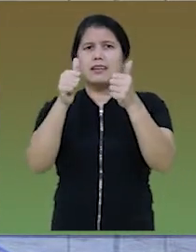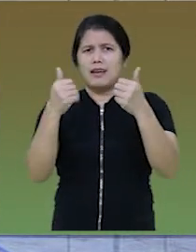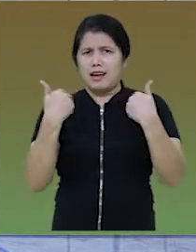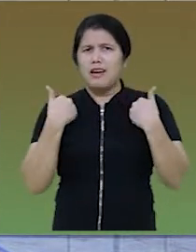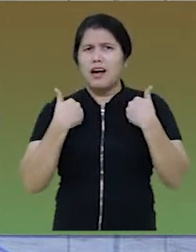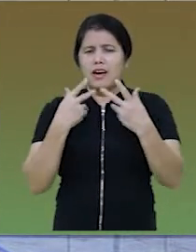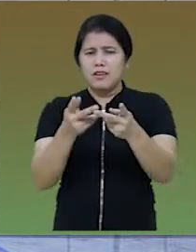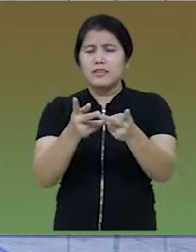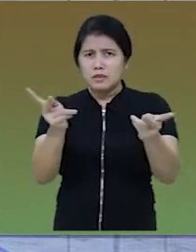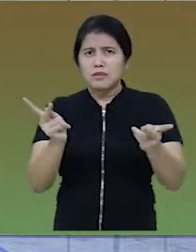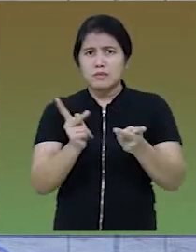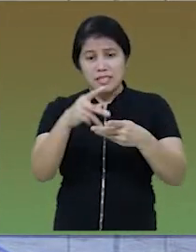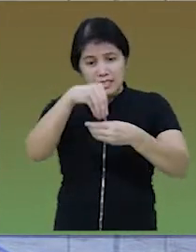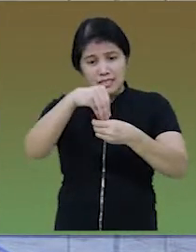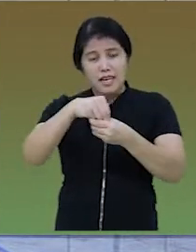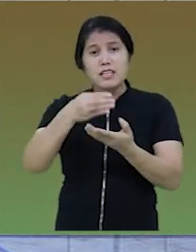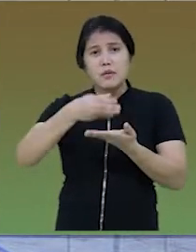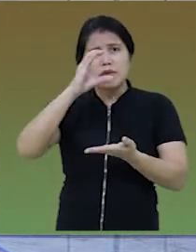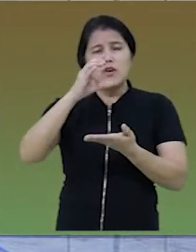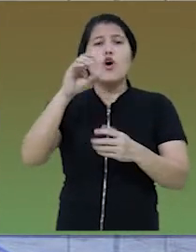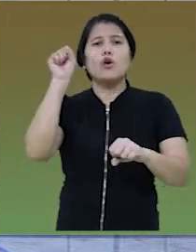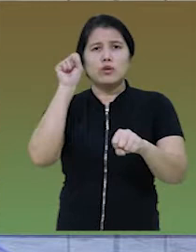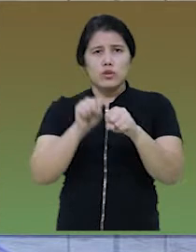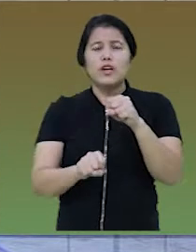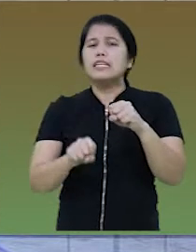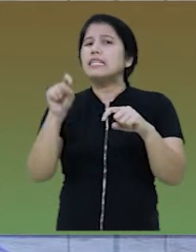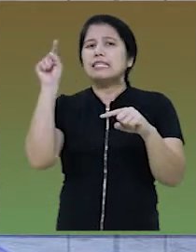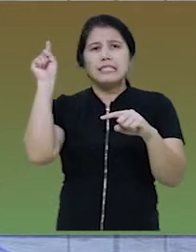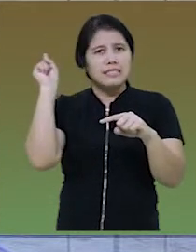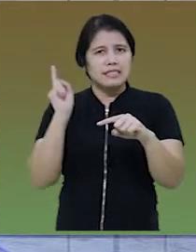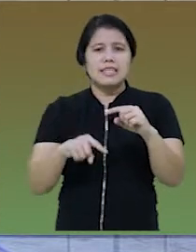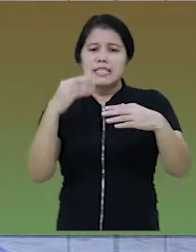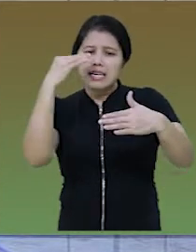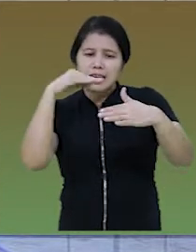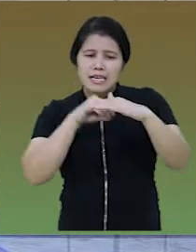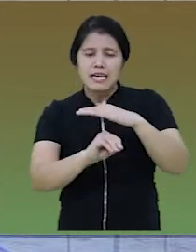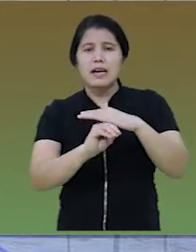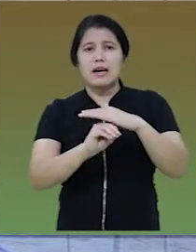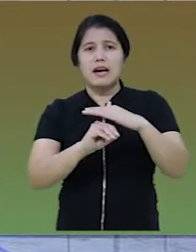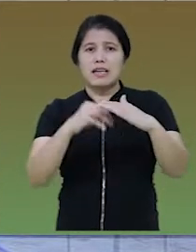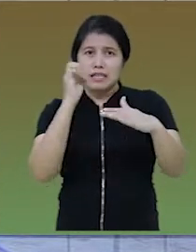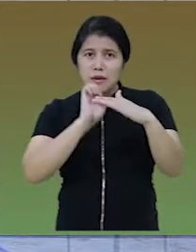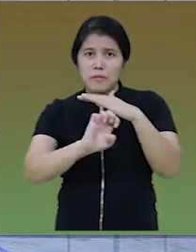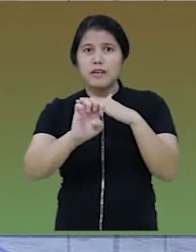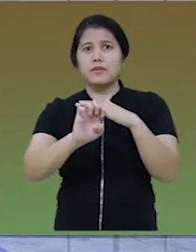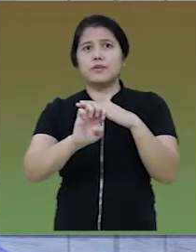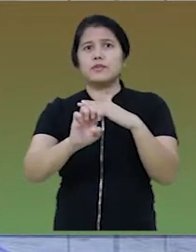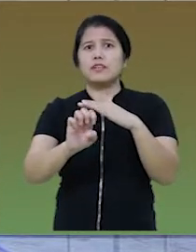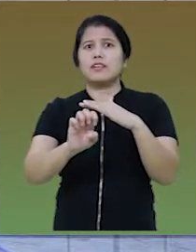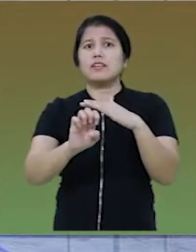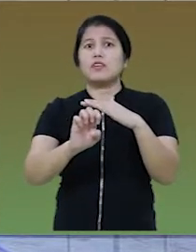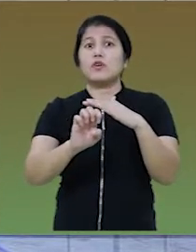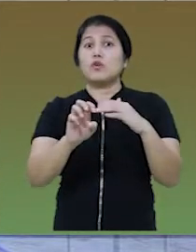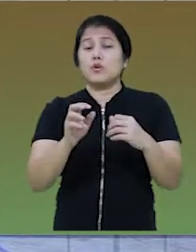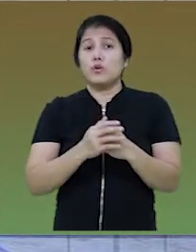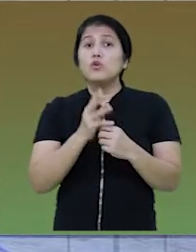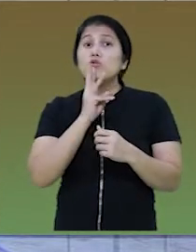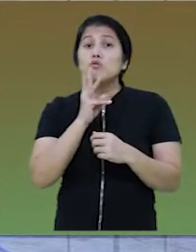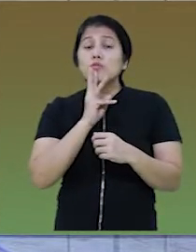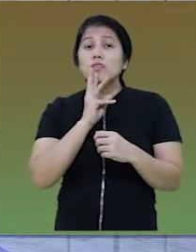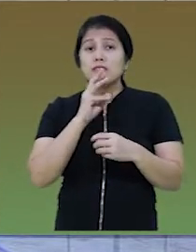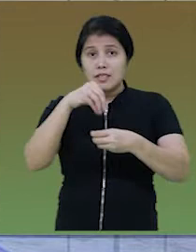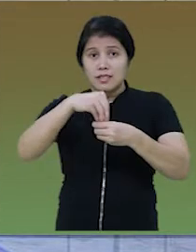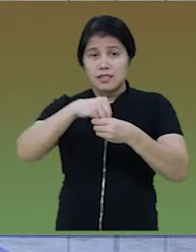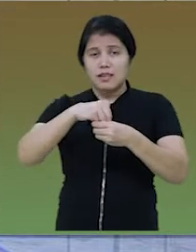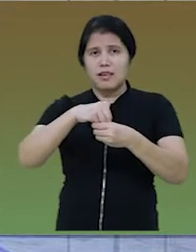loob ng baso kung kaya't hindi nakapasok ang tubig sa loob nito. Ah, kaya po pala hindi nabasa ang tissue